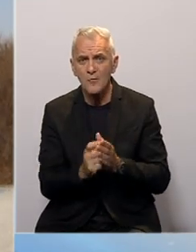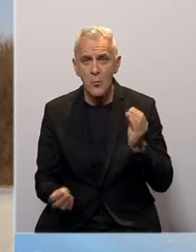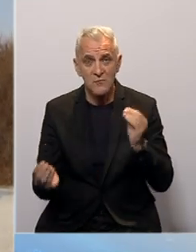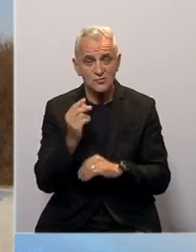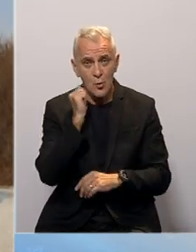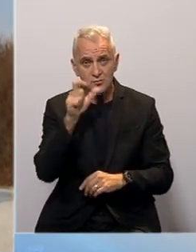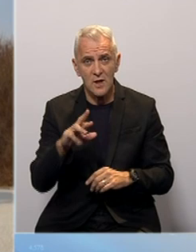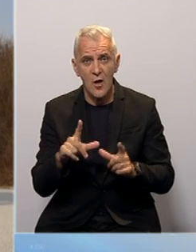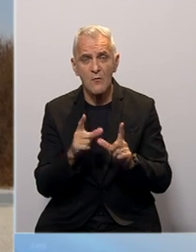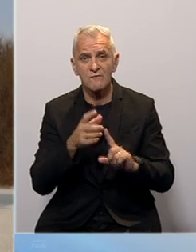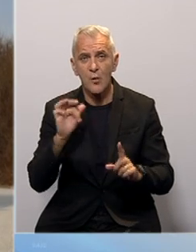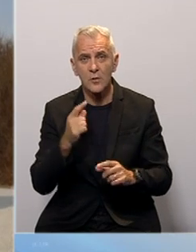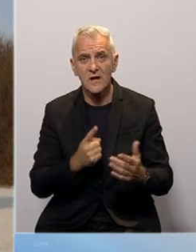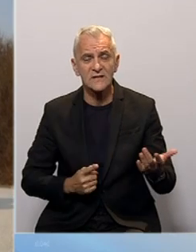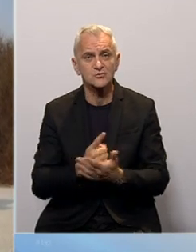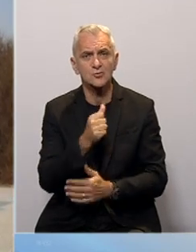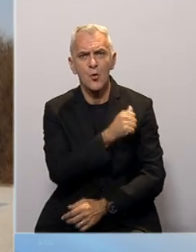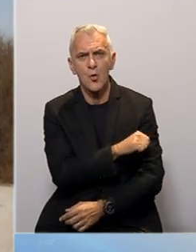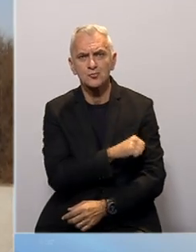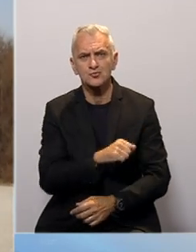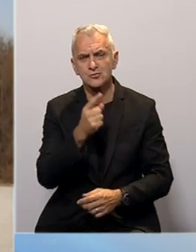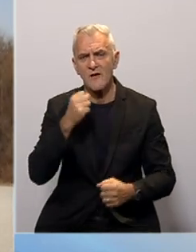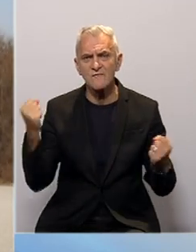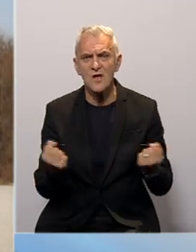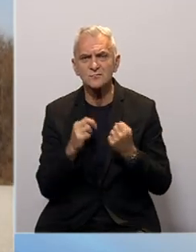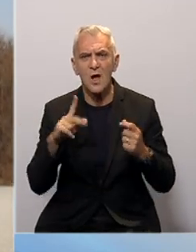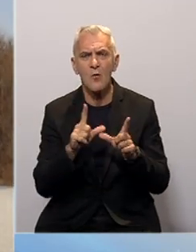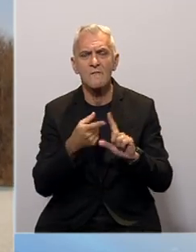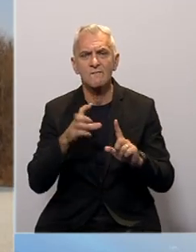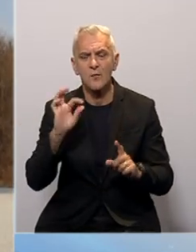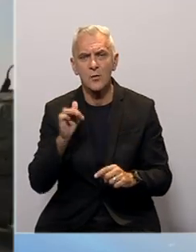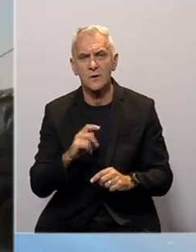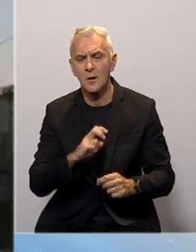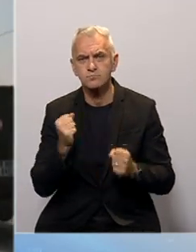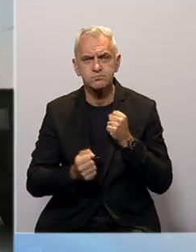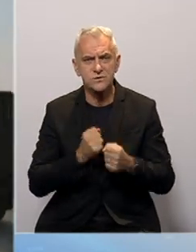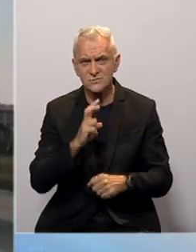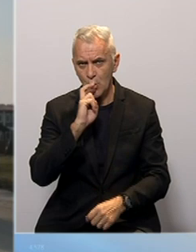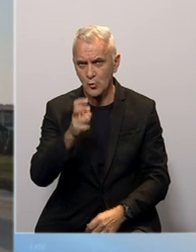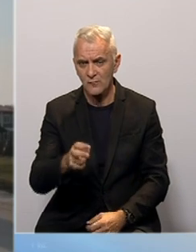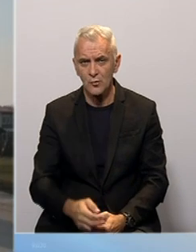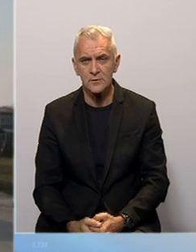povećanje osoblja EUFOR-a rezultat je godišnje i rutinske vježbe EUFOR brzi odgovor.